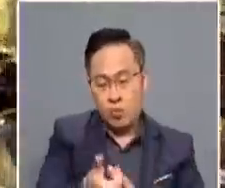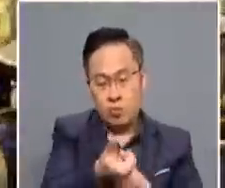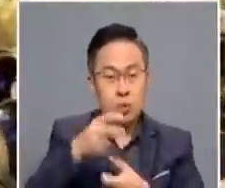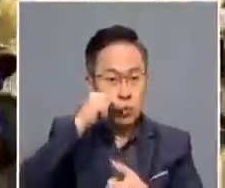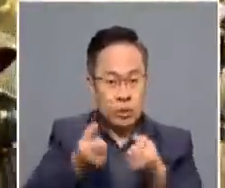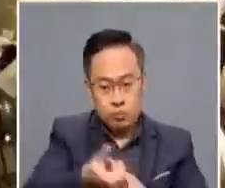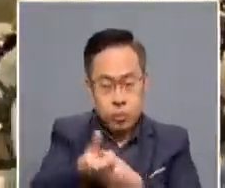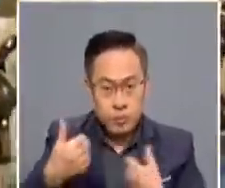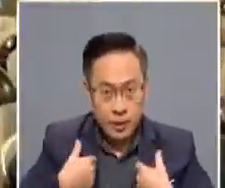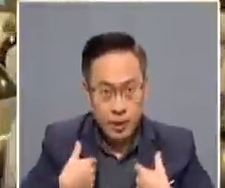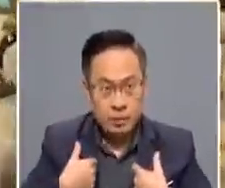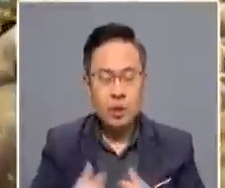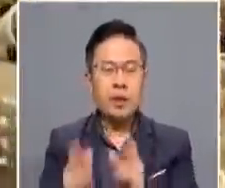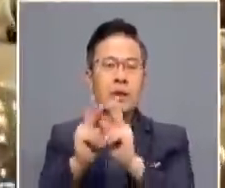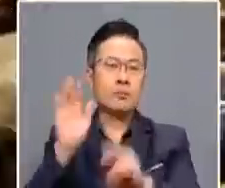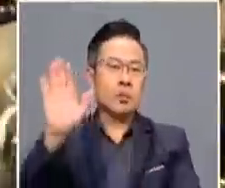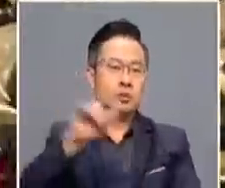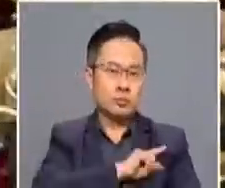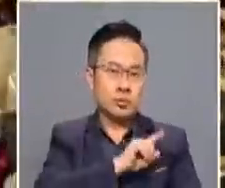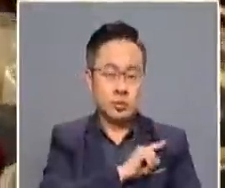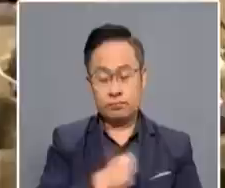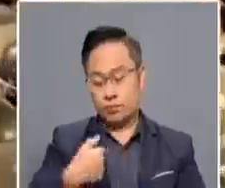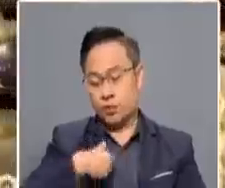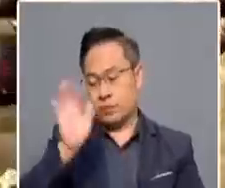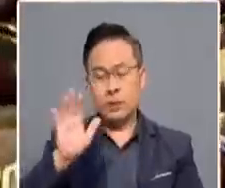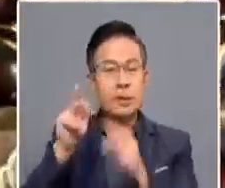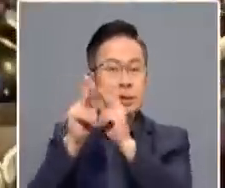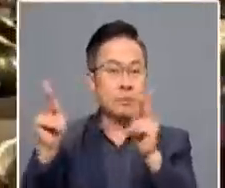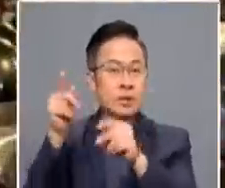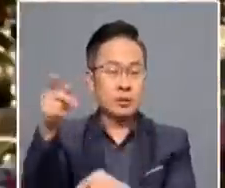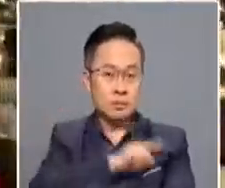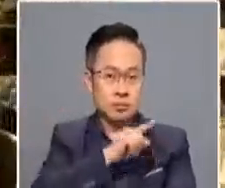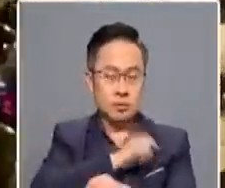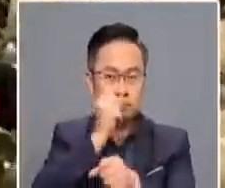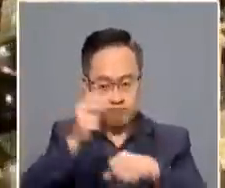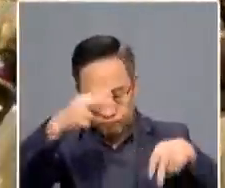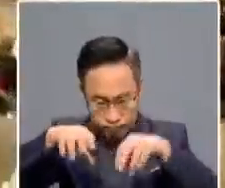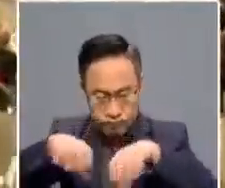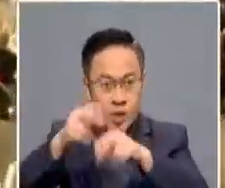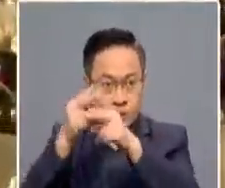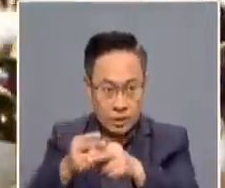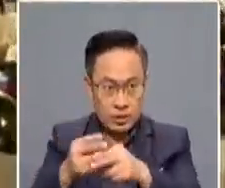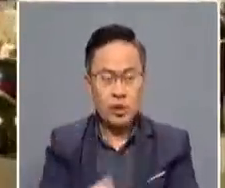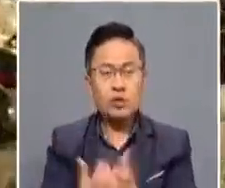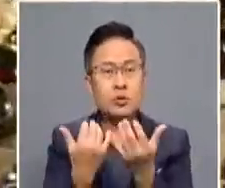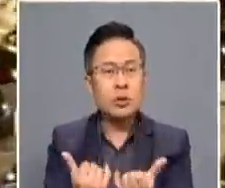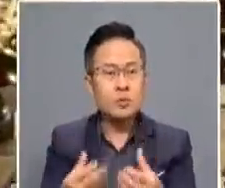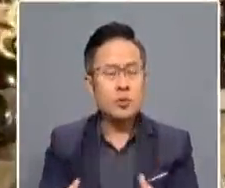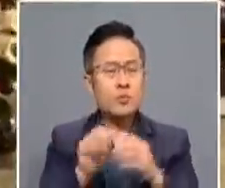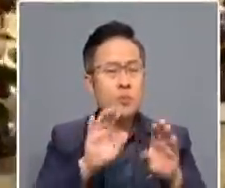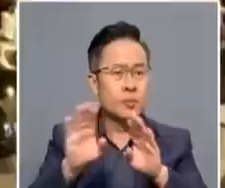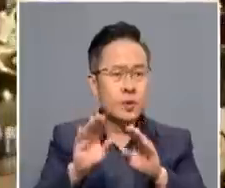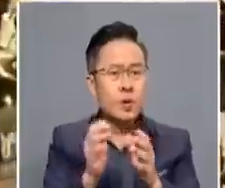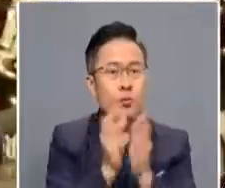มนตรีก็บอกเรื่องนี้เป็นเรื่องของคณะกรรมการที่จะพิจารณาในเรื่องนี้ส่วนกรณีที่มีบางคนบางกลุ่มเนี่ยไปเปรียบเทียบ